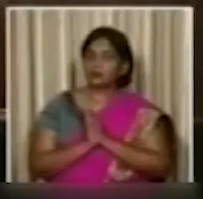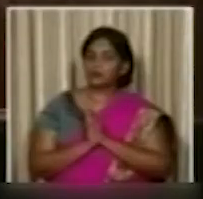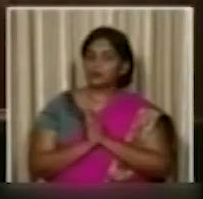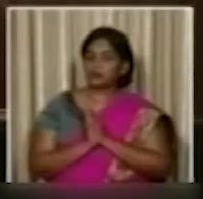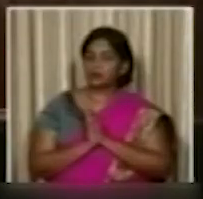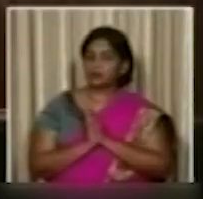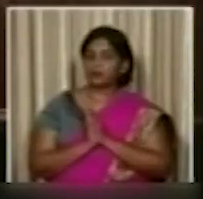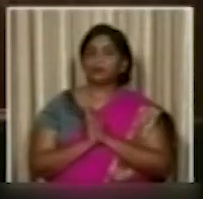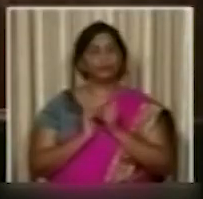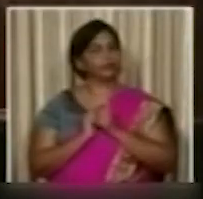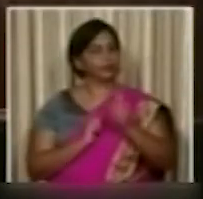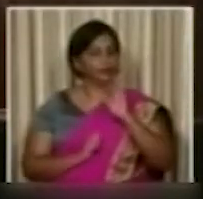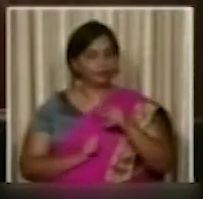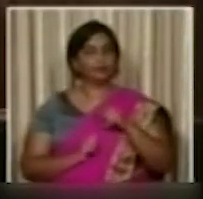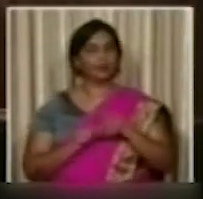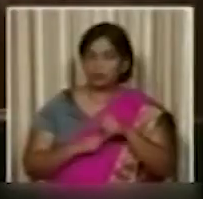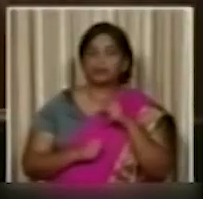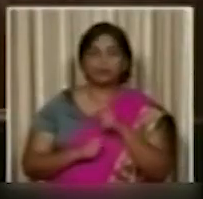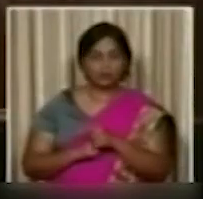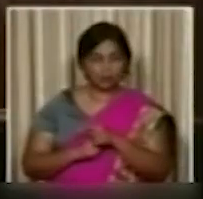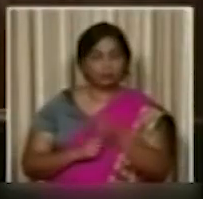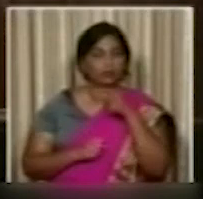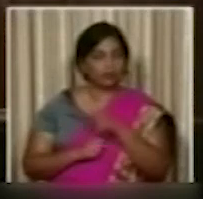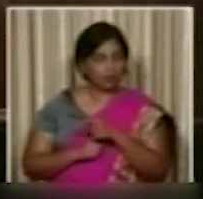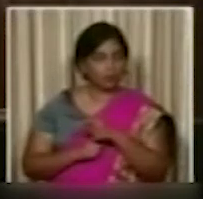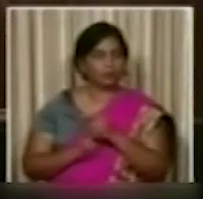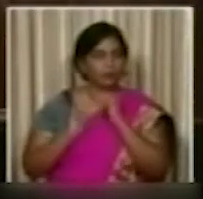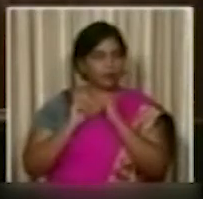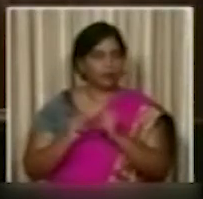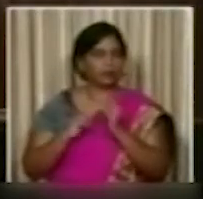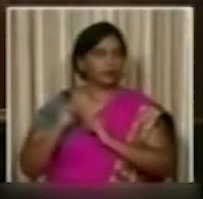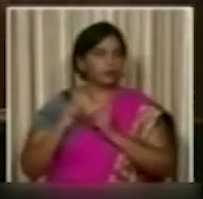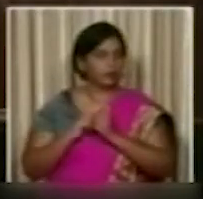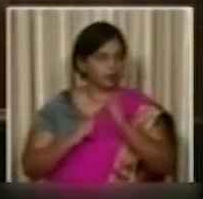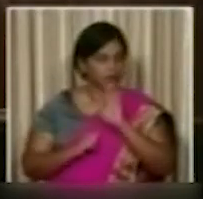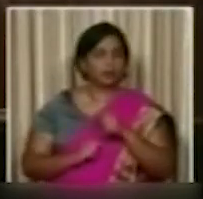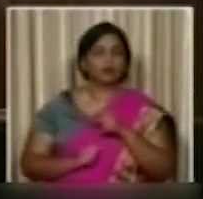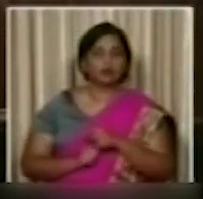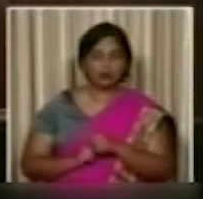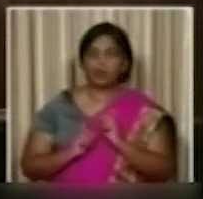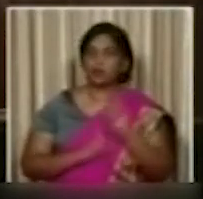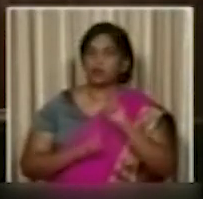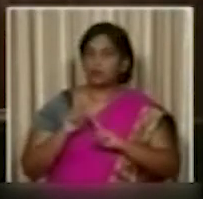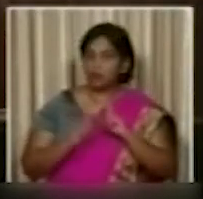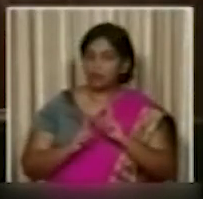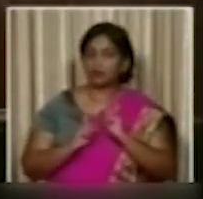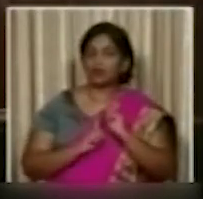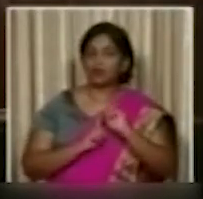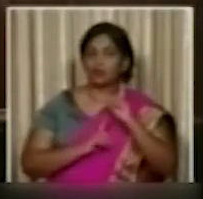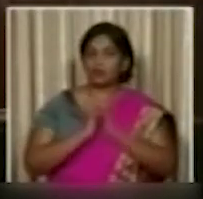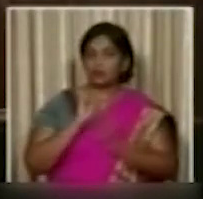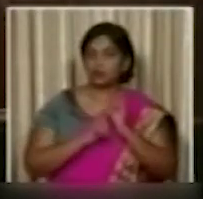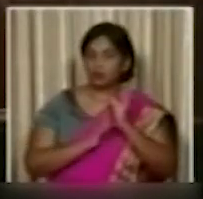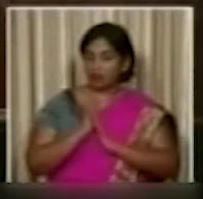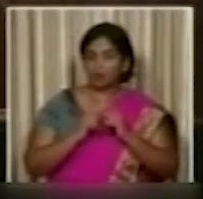சகல சந்தர்ப்பங்களிலும் பொது வளங்களை பயன்படுத்தும் போதான செயற்பாடுகள் நியாயமாக காணப்பட வேண்டும் என்பதை மீறியுள்ளீர்கள். உங்களது இந்த செயற்பாடு